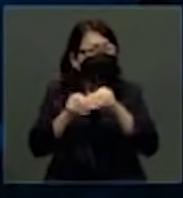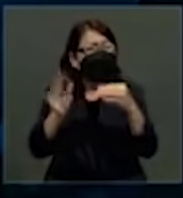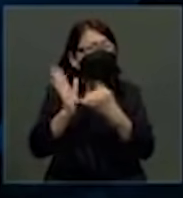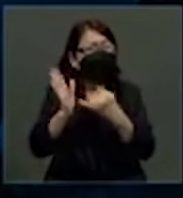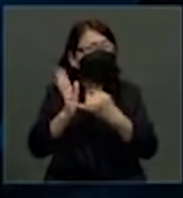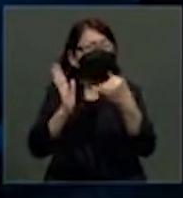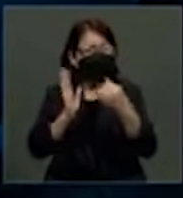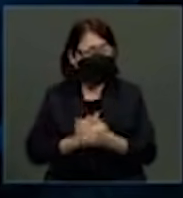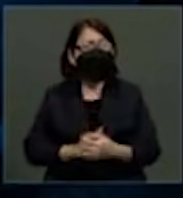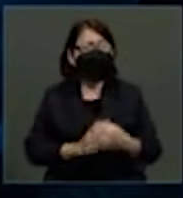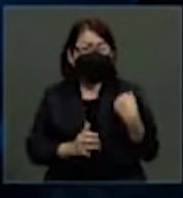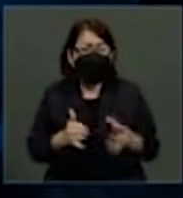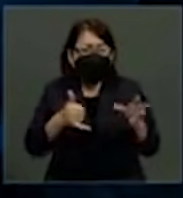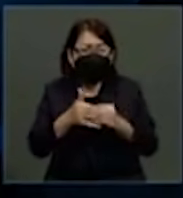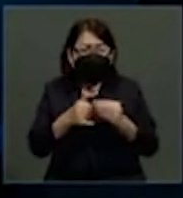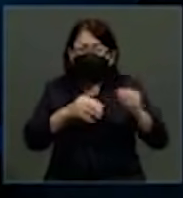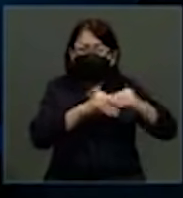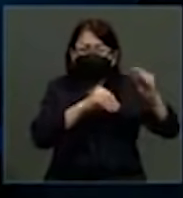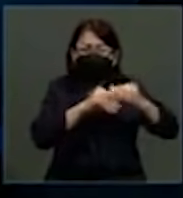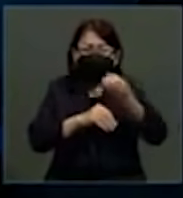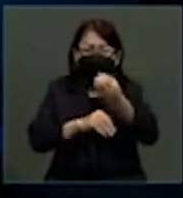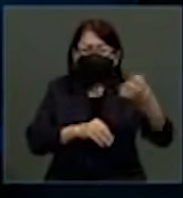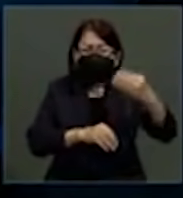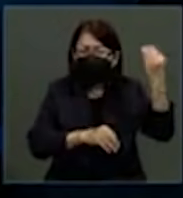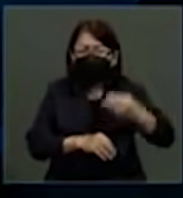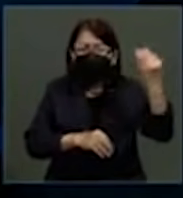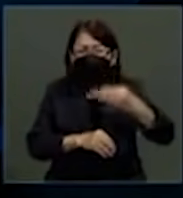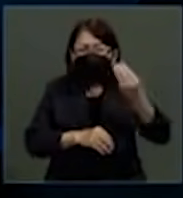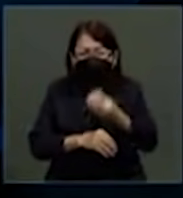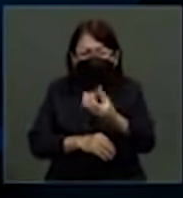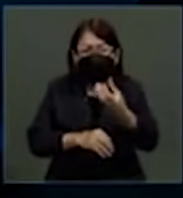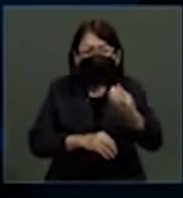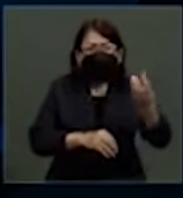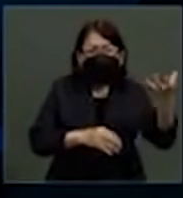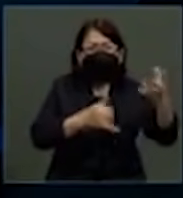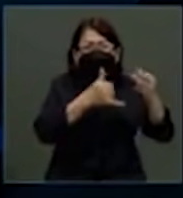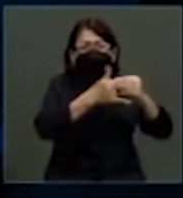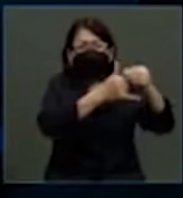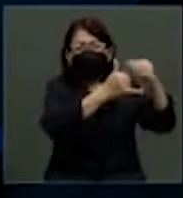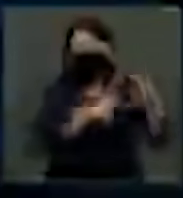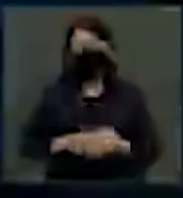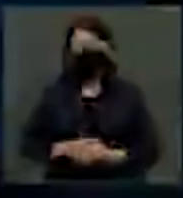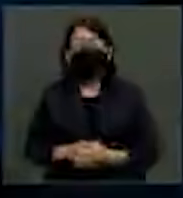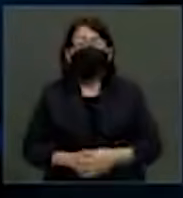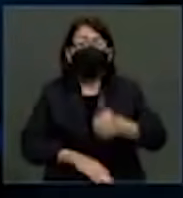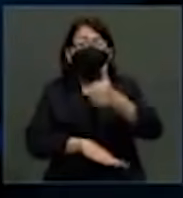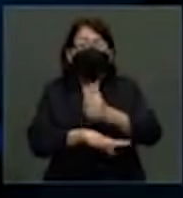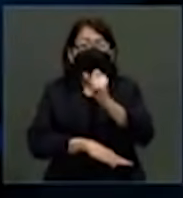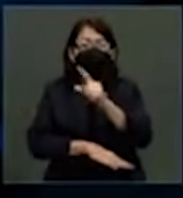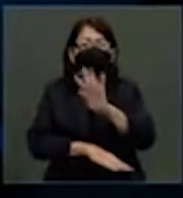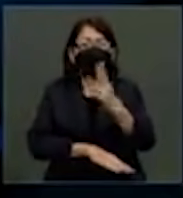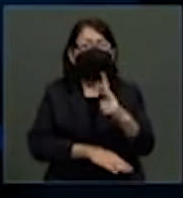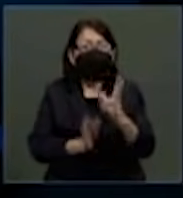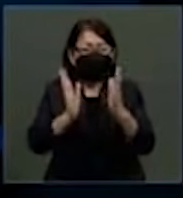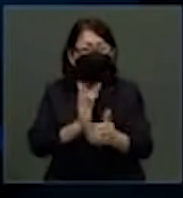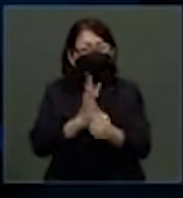พูดคุยกันโดยเฉพาะเรื่องของกรุงเทพและปริมณฑลทั้งหลายเนี่ยนะครับมีจำนวนผู้ติดเชื้อจำนวนเพิ่มขึ้นอย่างมากเลยนะครับเพ